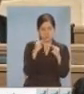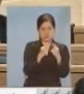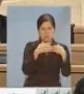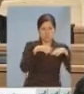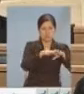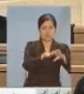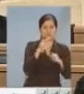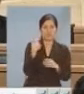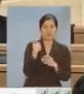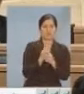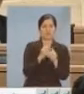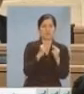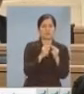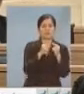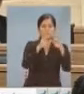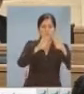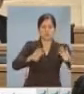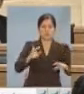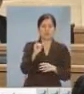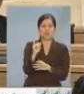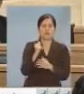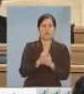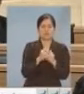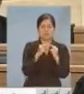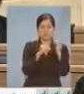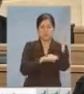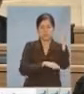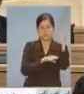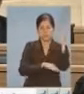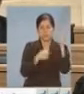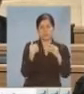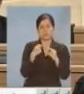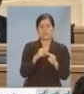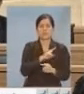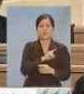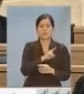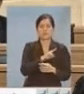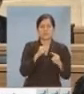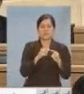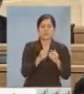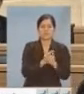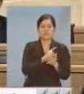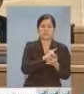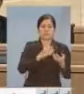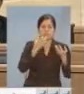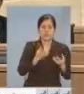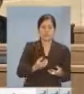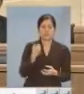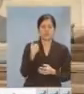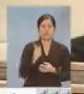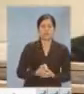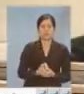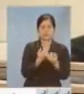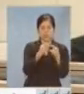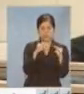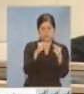ายังไม่ถึงอาเซียนเลยภาคใต้ของผมนะครับจะต้องรับภาระหนี้อยู่ด้วยแต่ท่านทำ